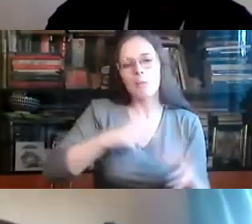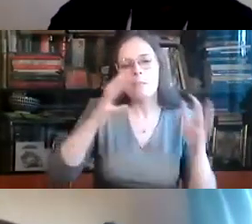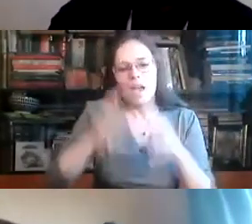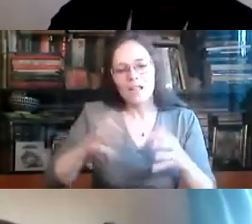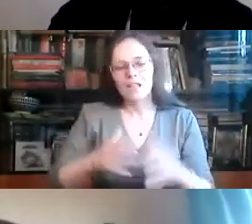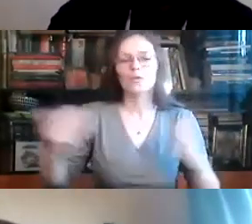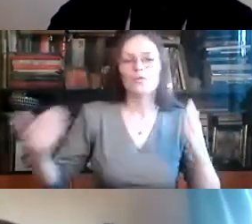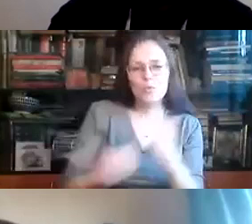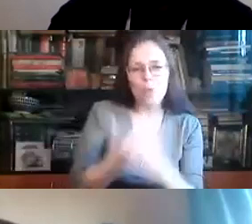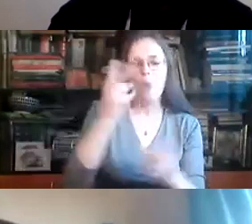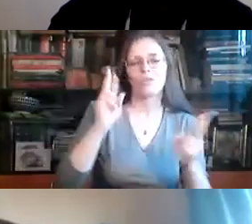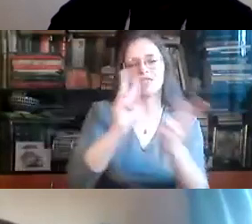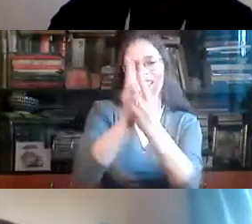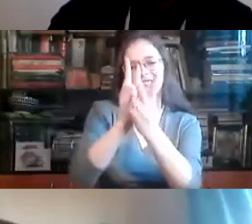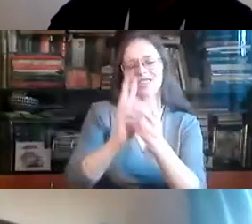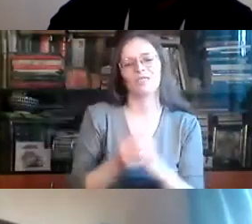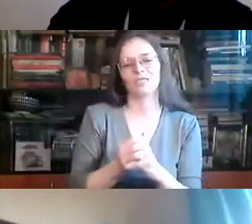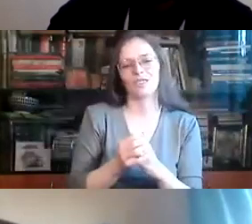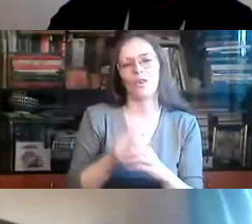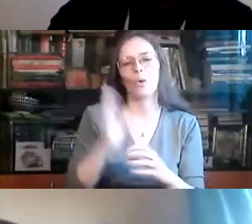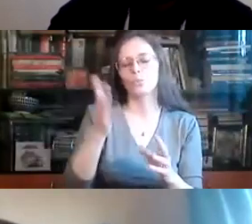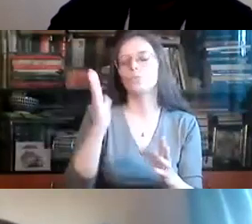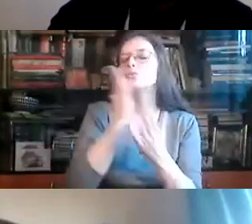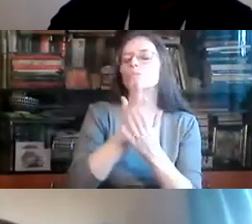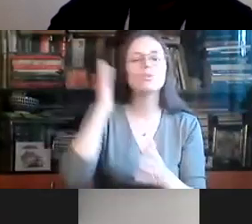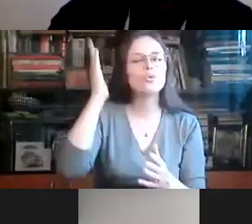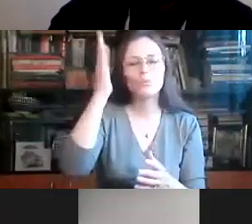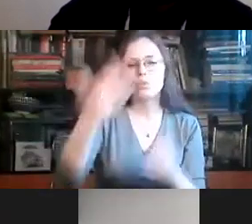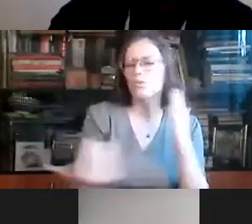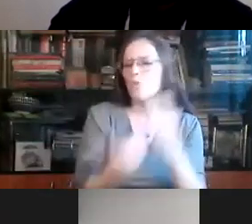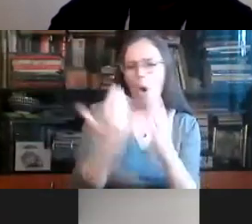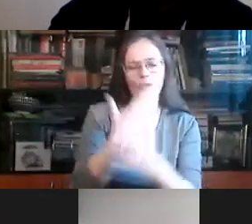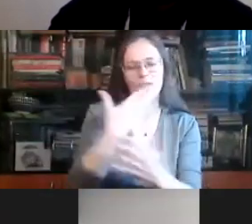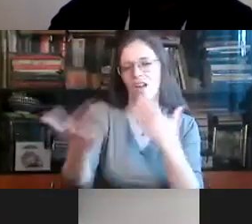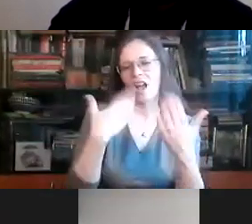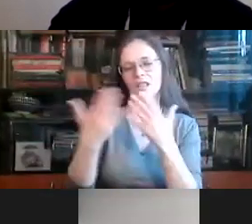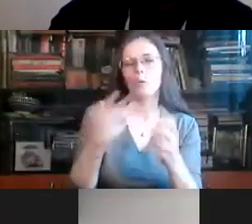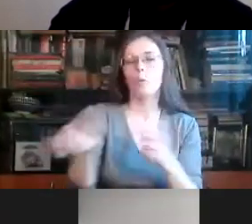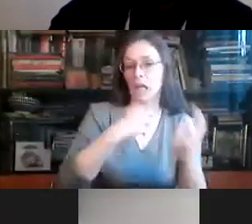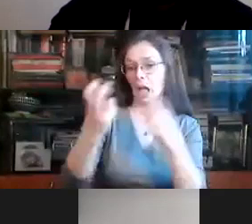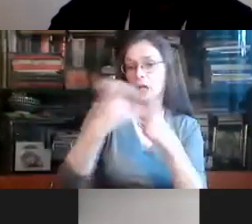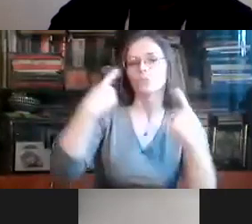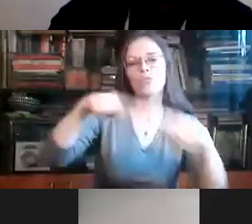нас грядут новые разговоры. Приходите на другие темы. Всегда всех ждем. И